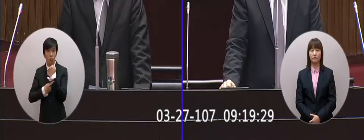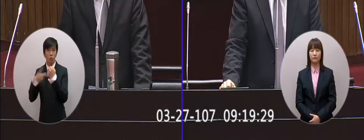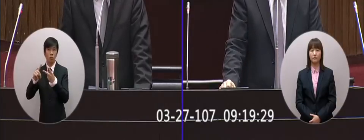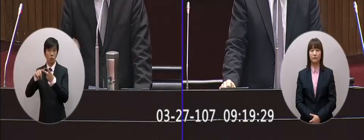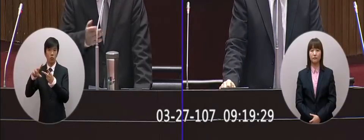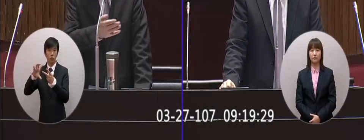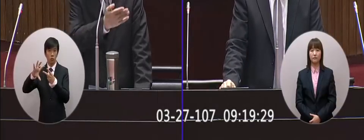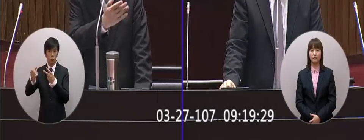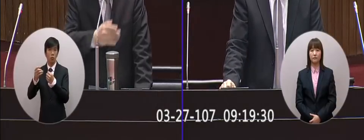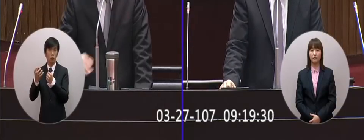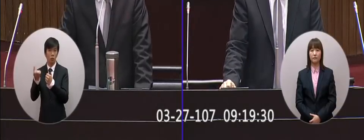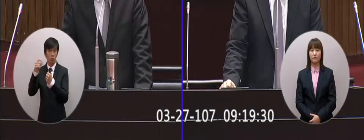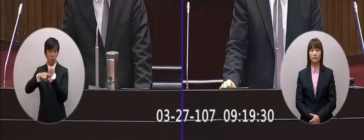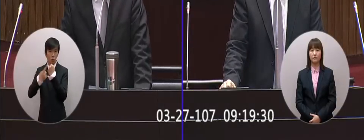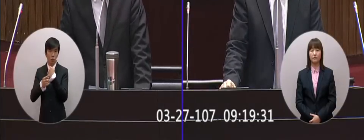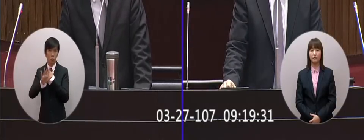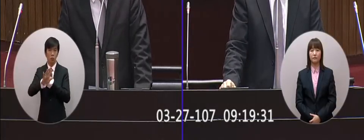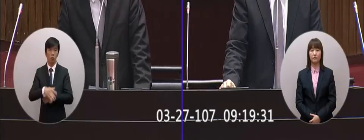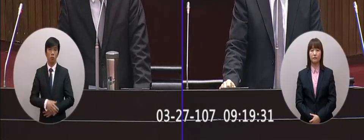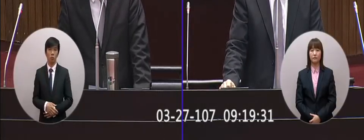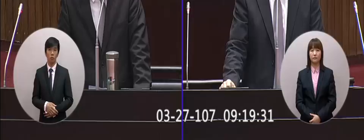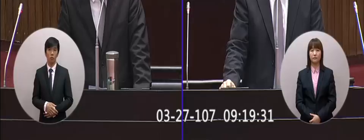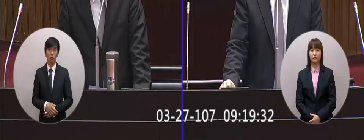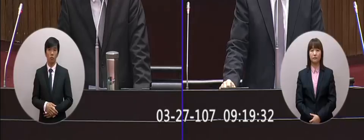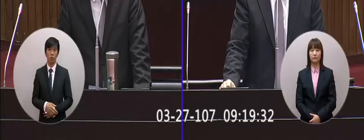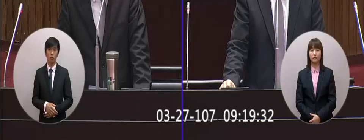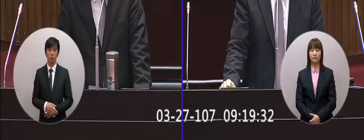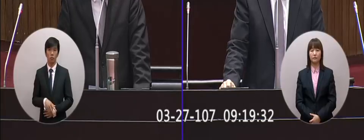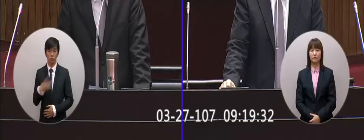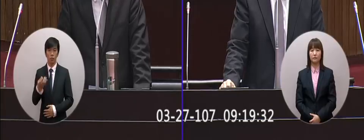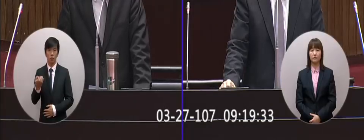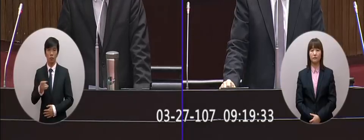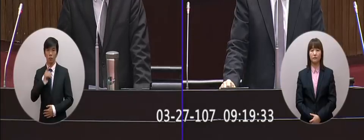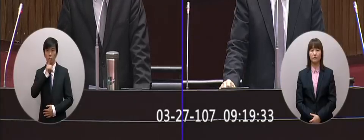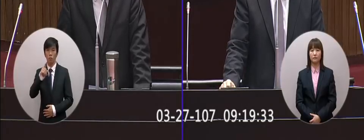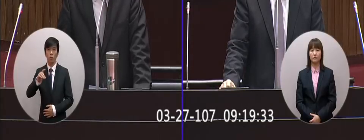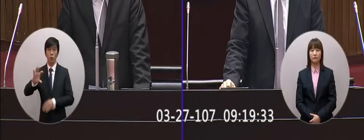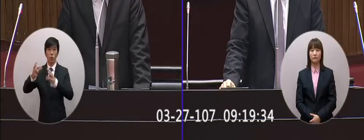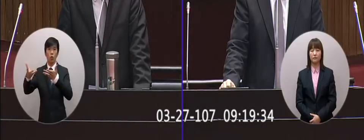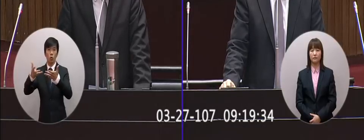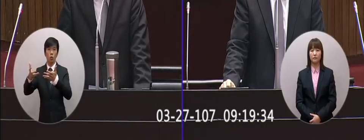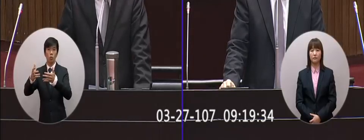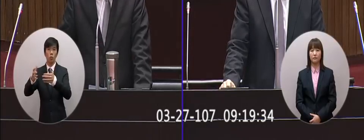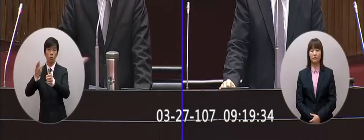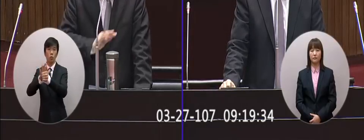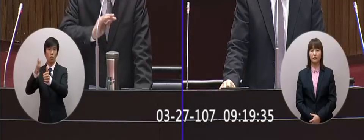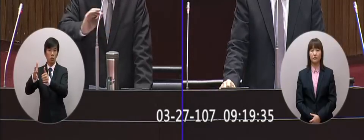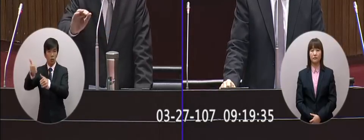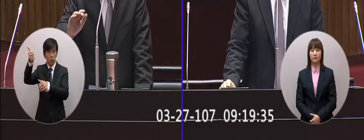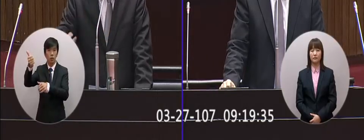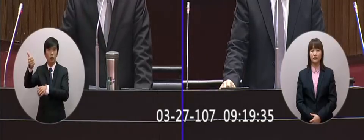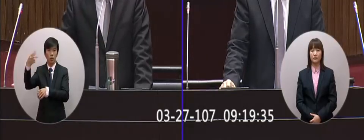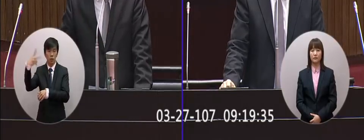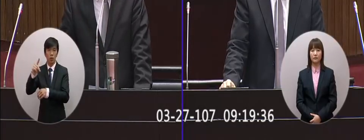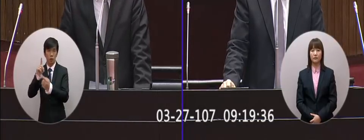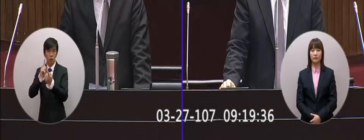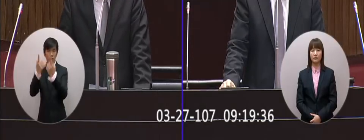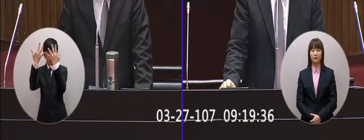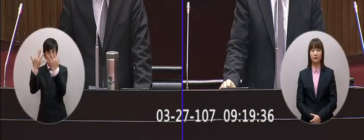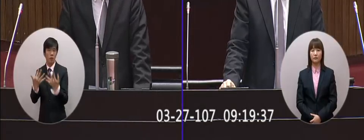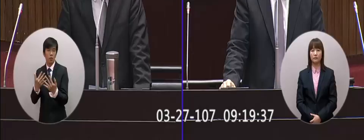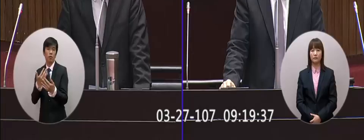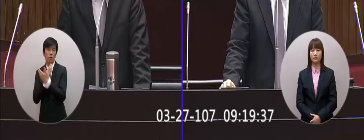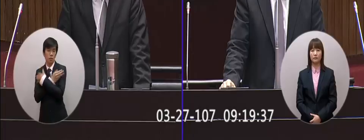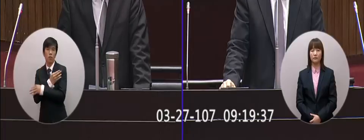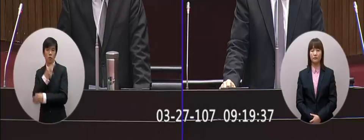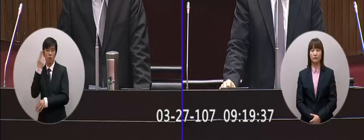甚至于，你刚刚提到了，这个互助青，特别冒着风雪来跟菊姐